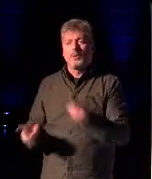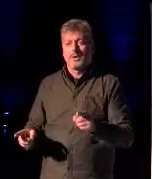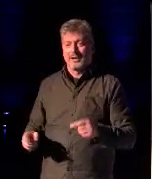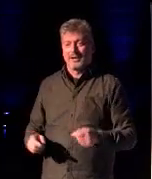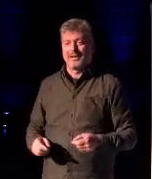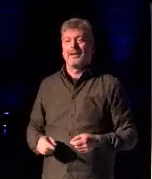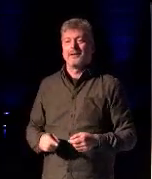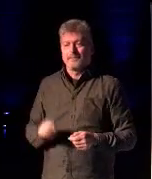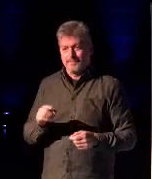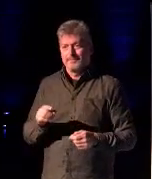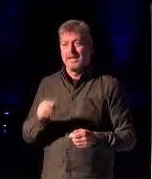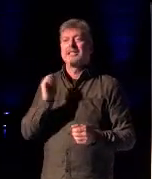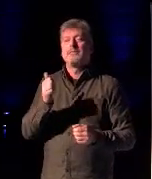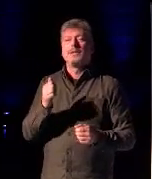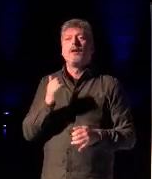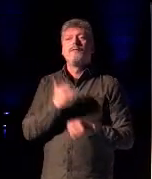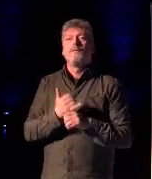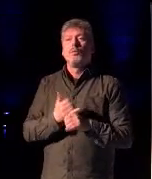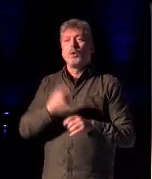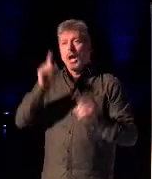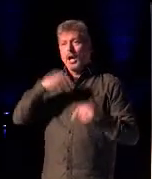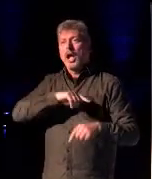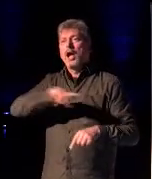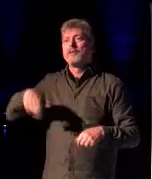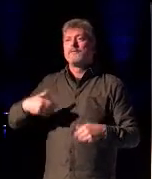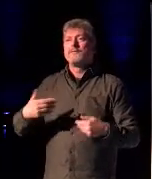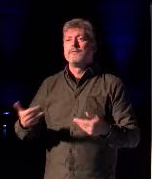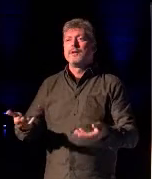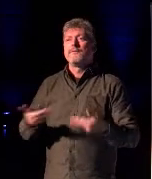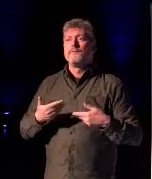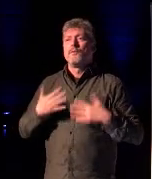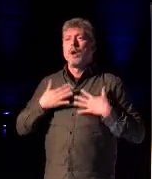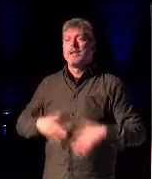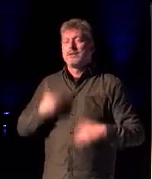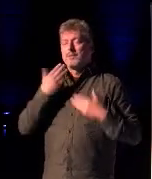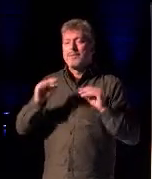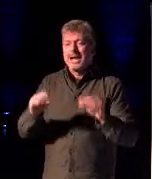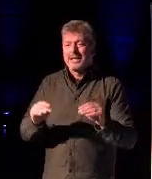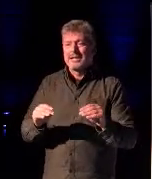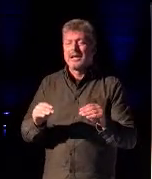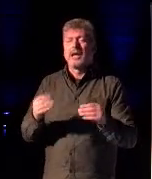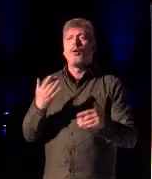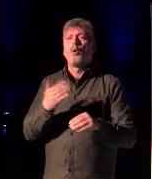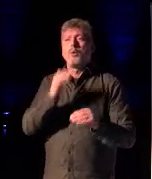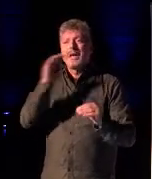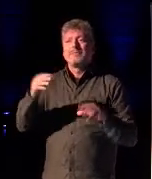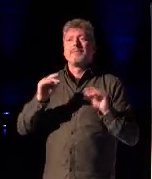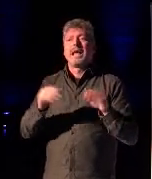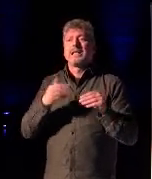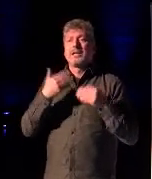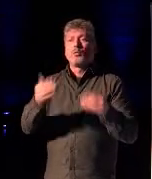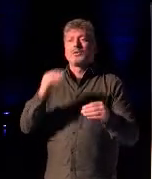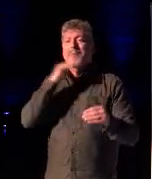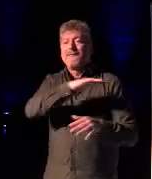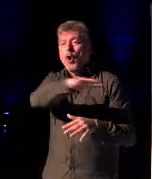kan vi få helsa til å bli bedre og mestringen til å bli bedre hos befolkningen, hos brukerne